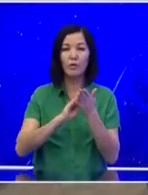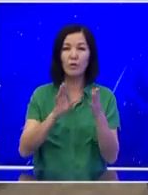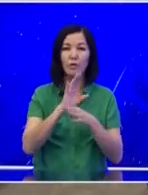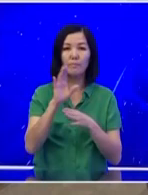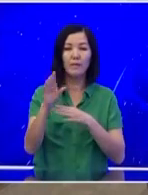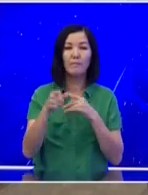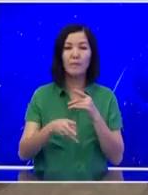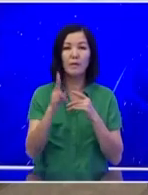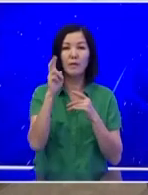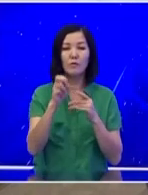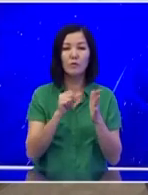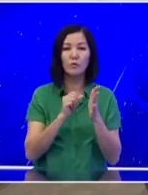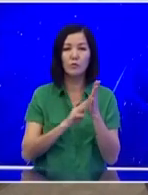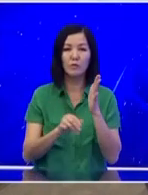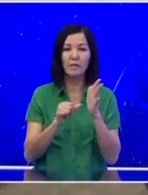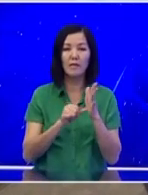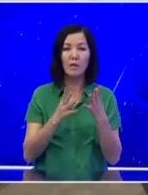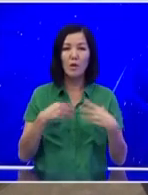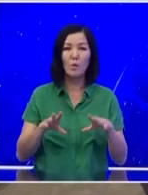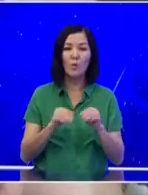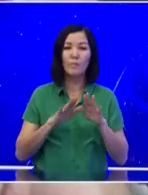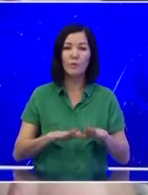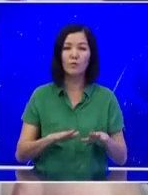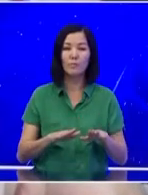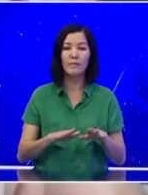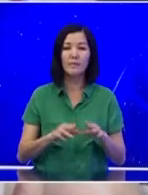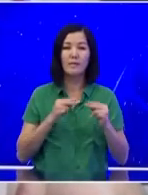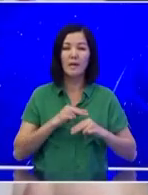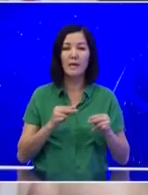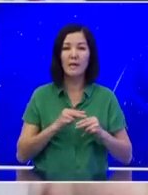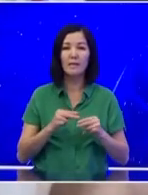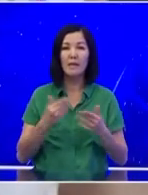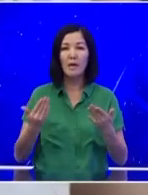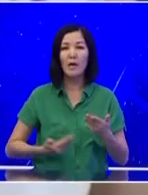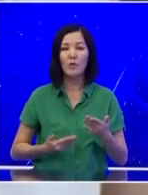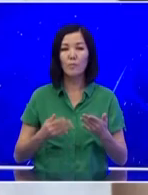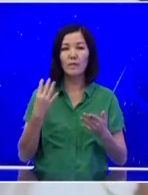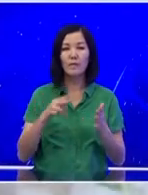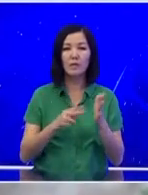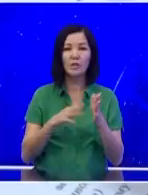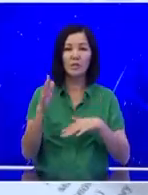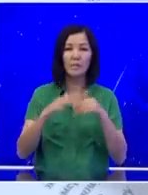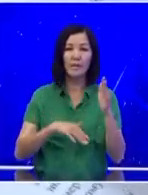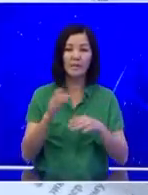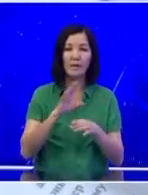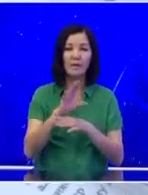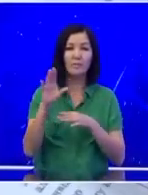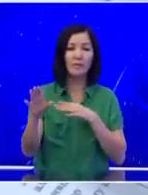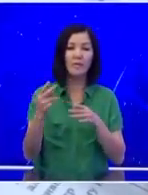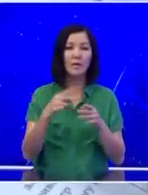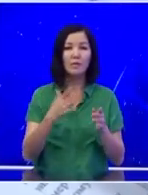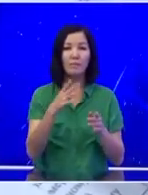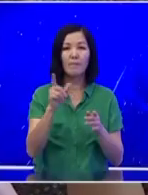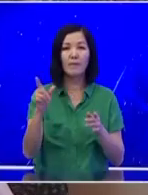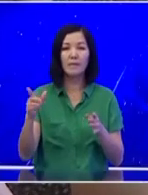оның 1296-сы қоғамдық жұмысқа, 70-сі әлеуметтік жұмыс орындарына, 47 жас маман жастар тәжірибесіне жіберілді. 25